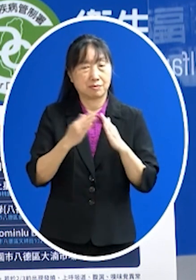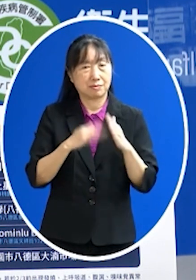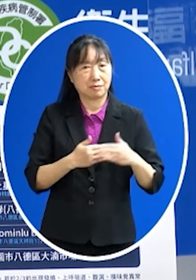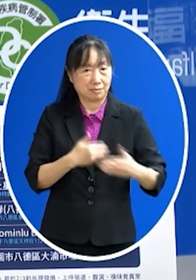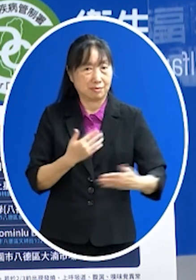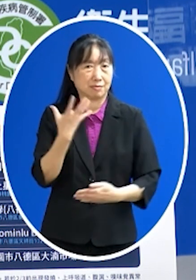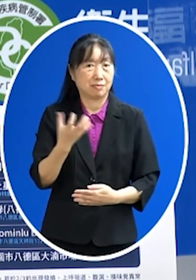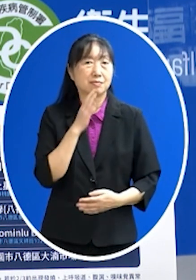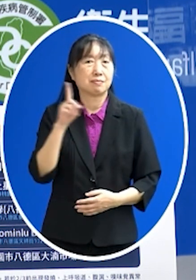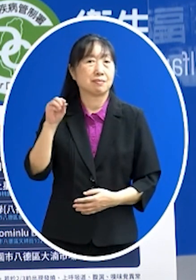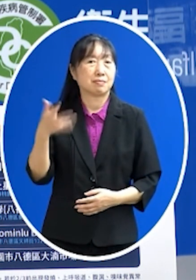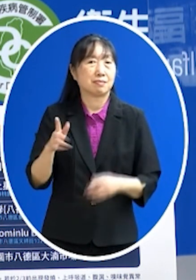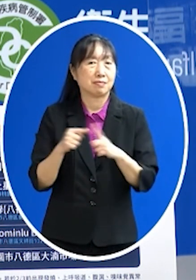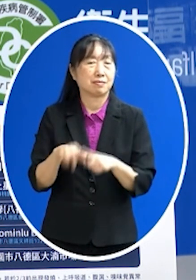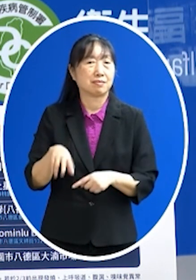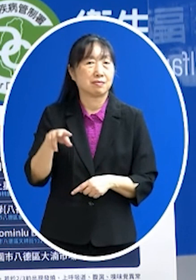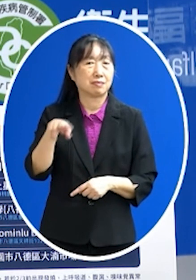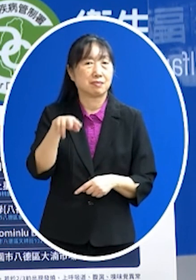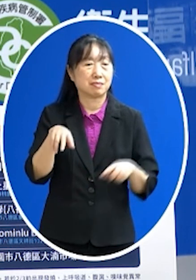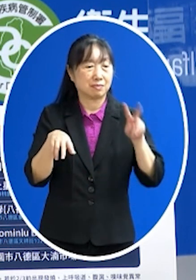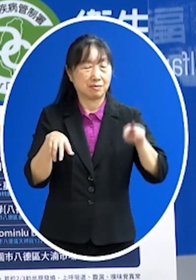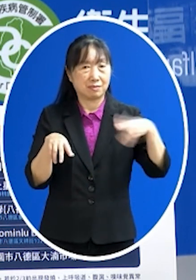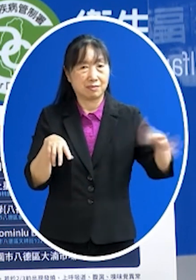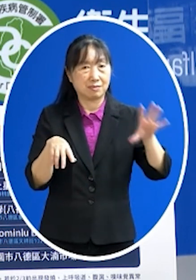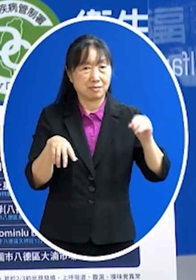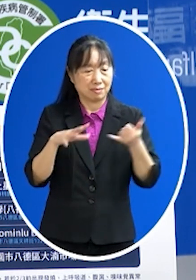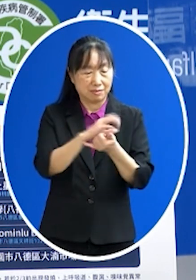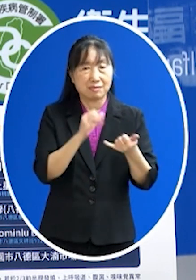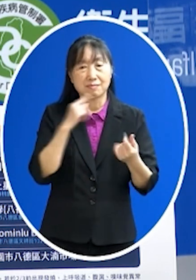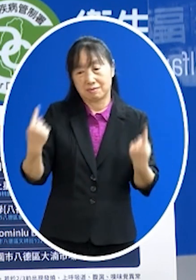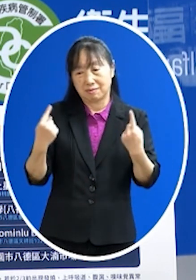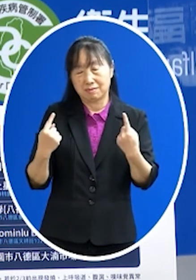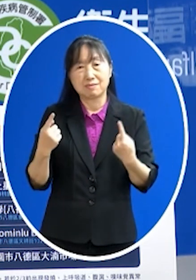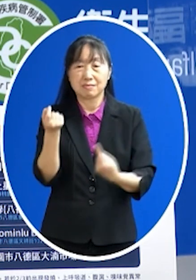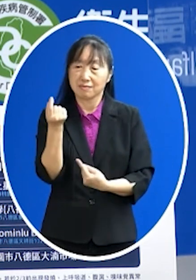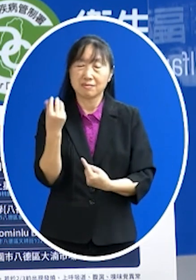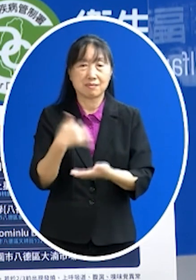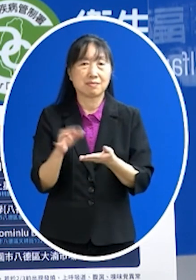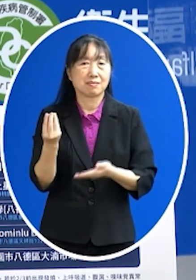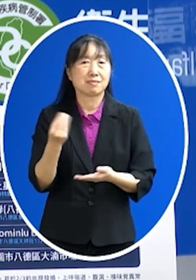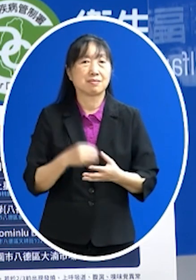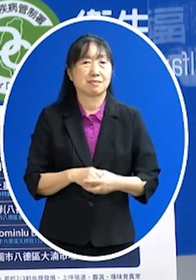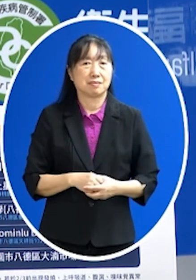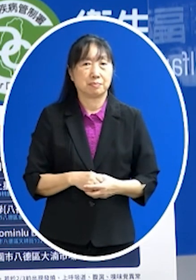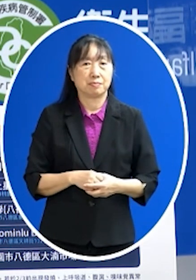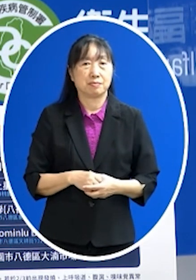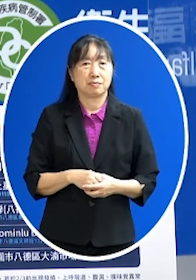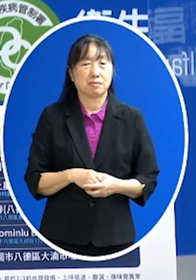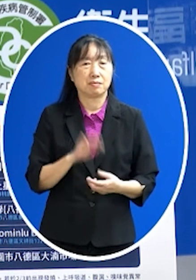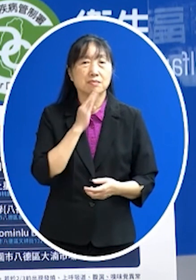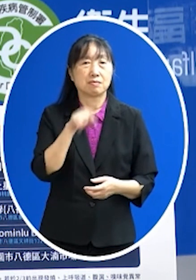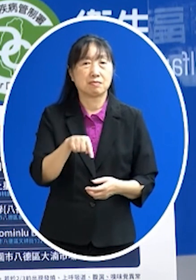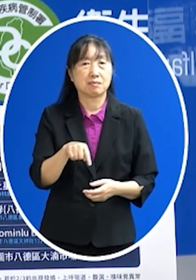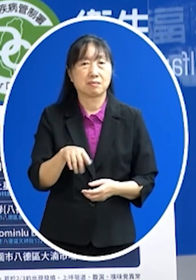多了。那1万多人对2000多万人，它的可能性就是这样的一个比例了哈。那不过哈，能够有这样的一个